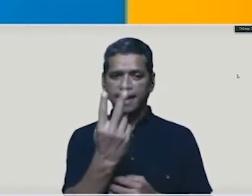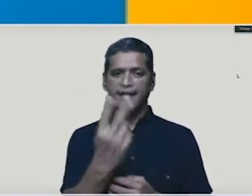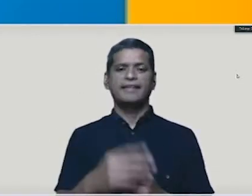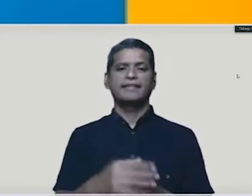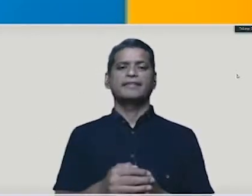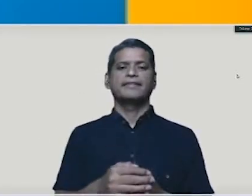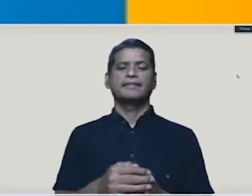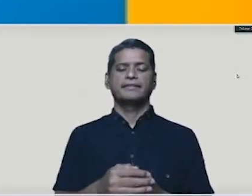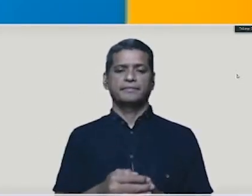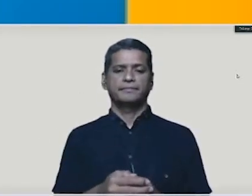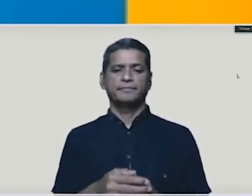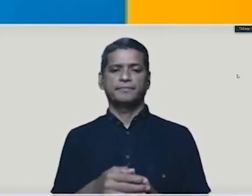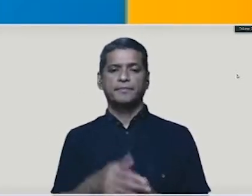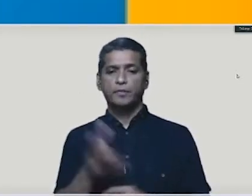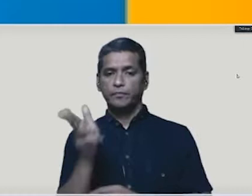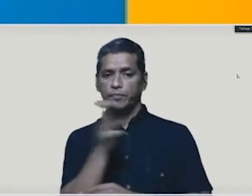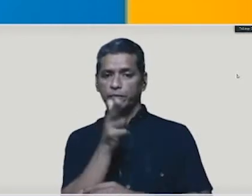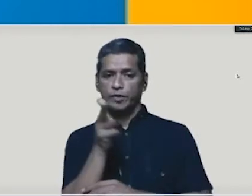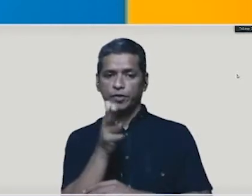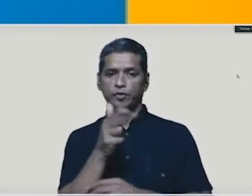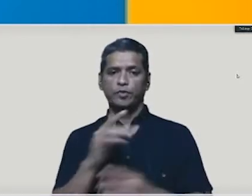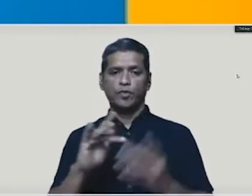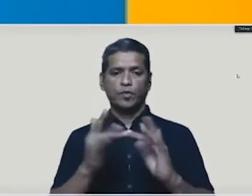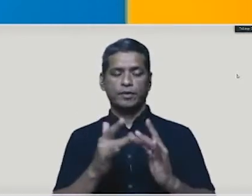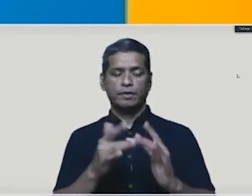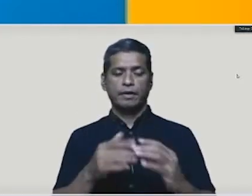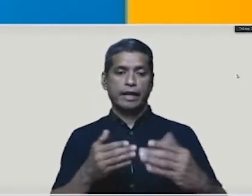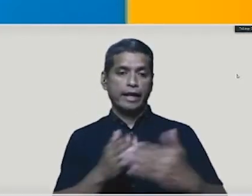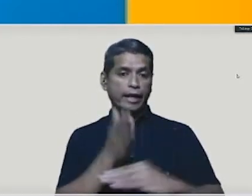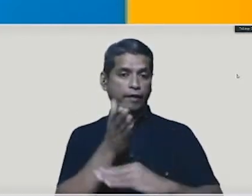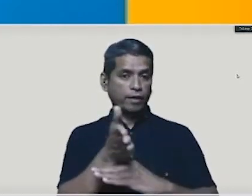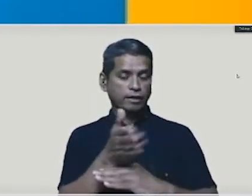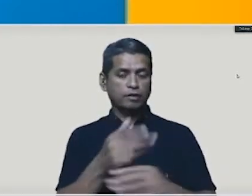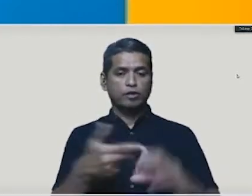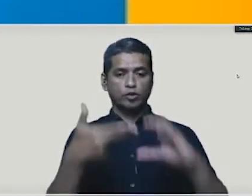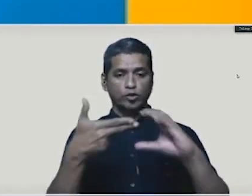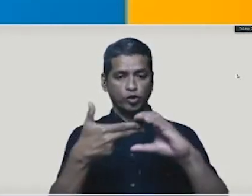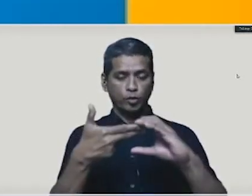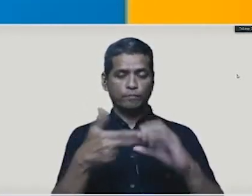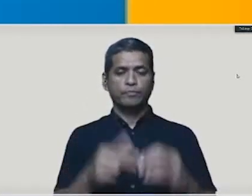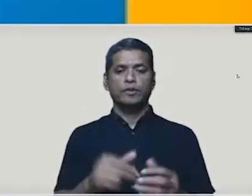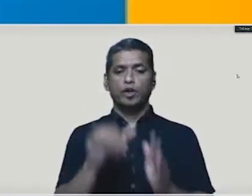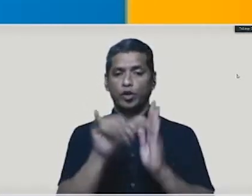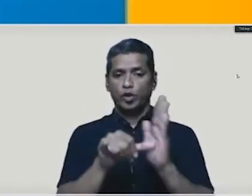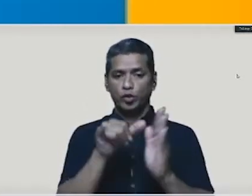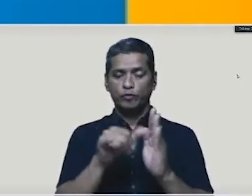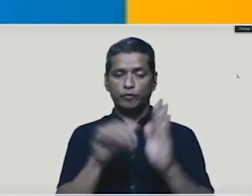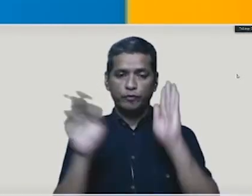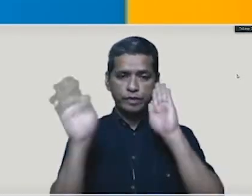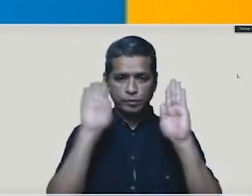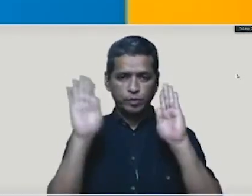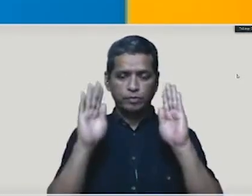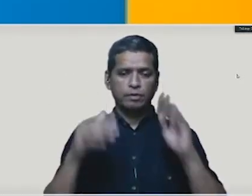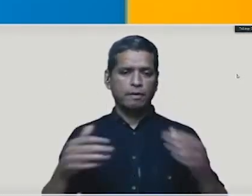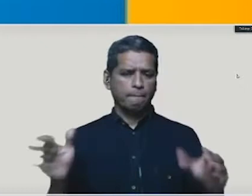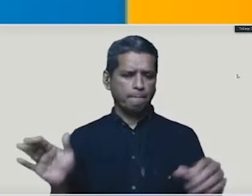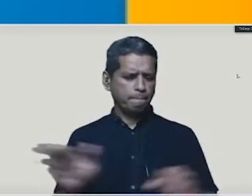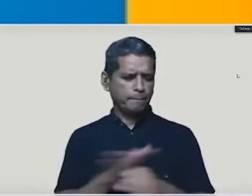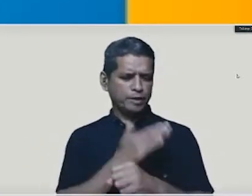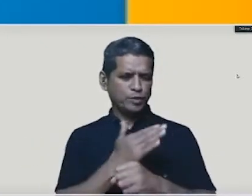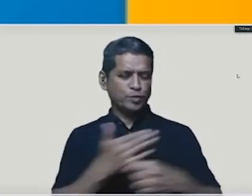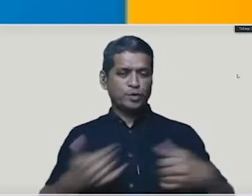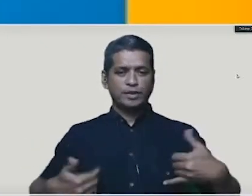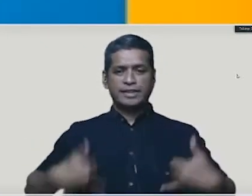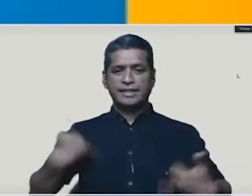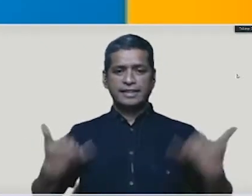Zoom meeting baik lewat YouTube bahkan lewat Facebook Mari kita dengan penuh sukacita untuk boleh mengikuti